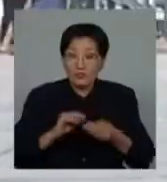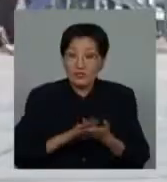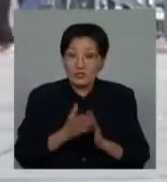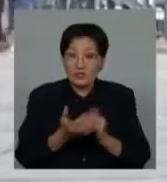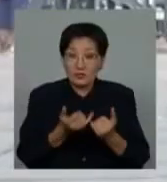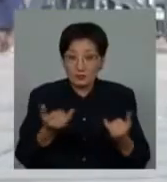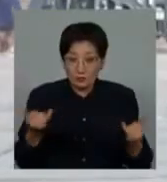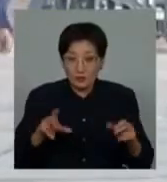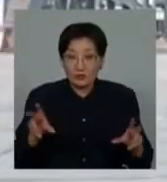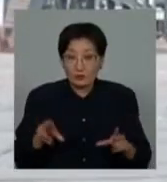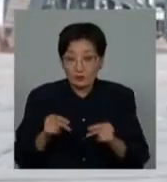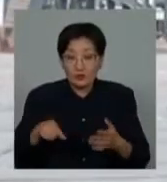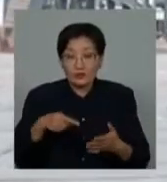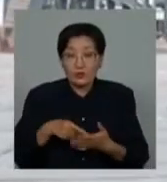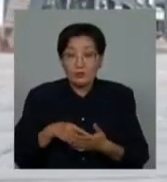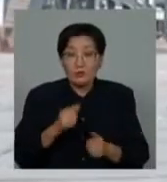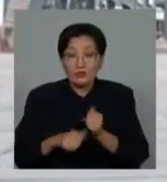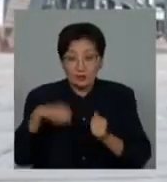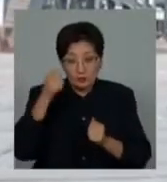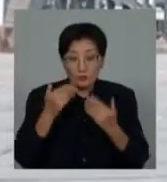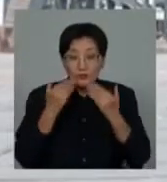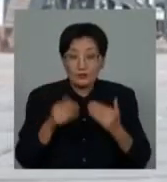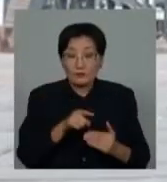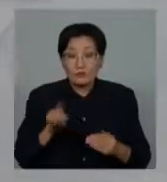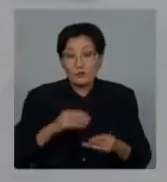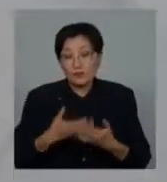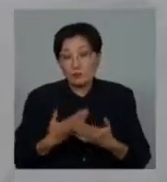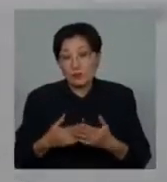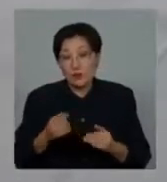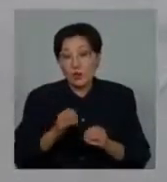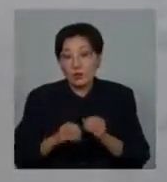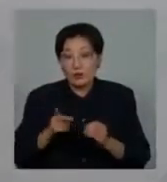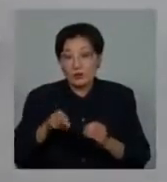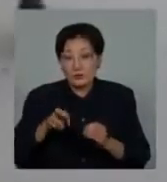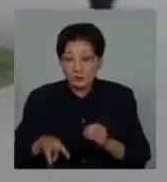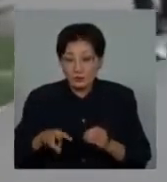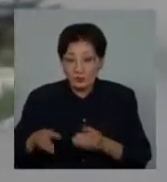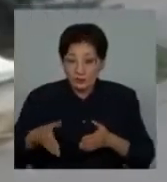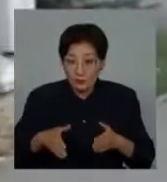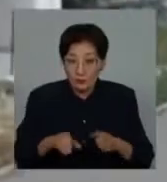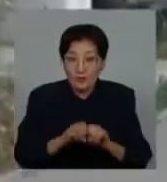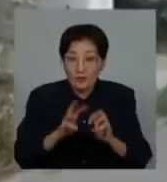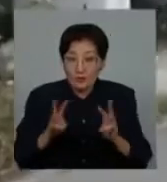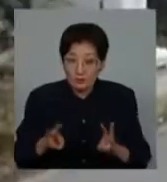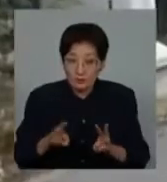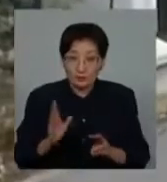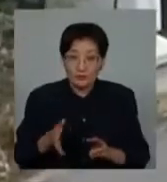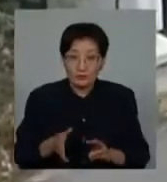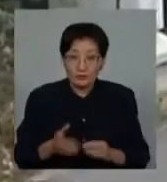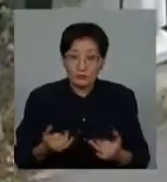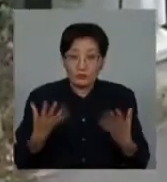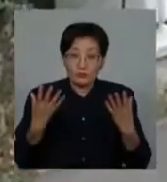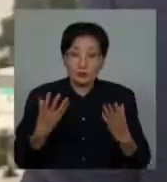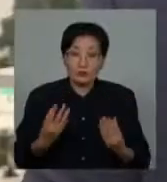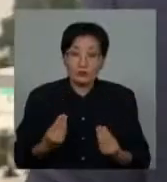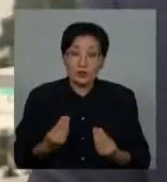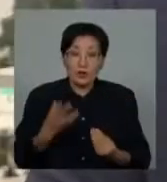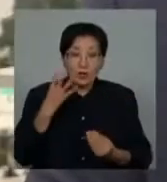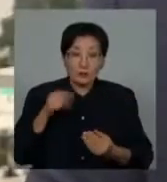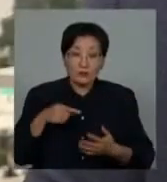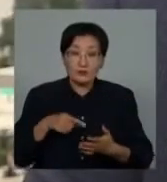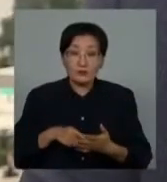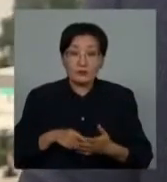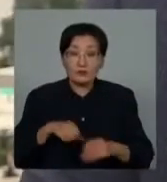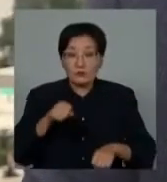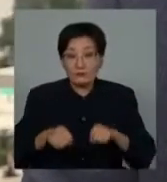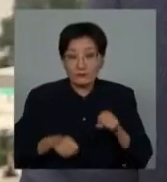жасалады деп сендірді. Шаһарда жыл соңына дейін шамамен 10 шақырымдық жол инфрақұрылымы іске қосылмақ. Бүгінгі күні Алматы қаласында